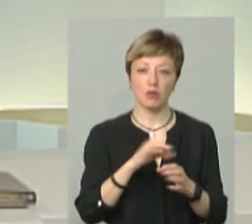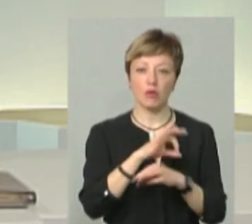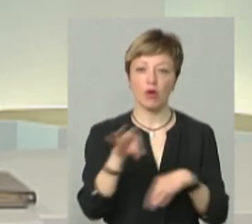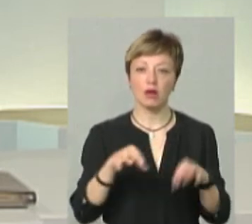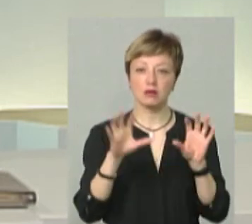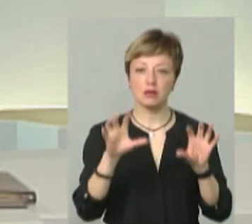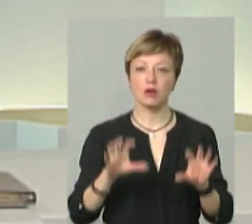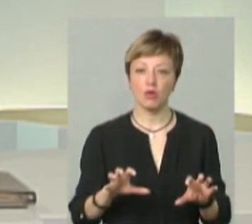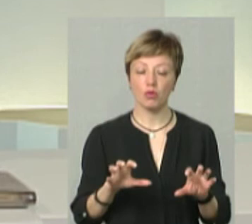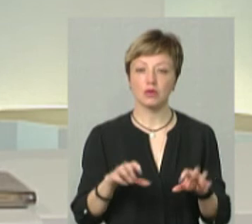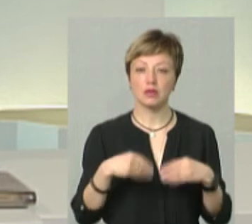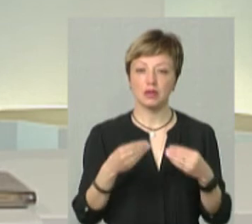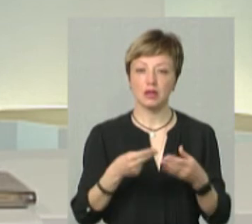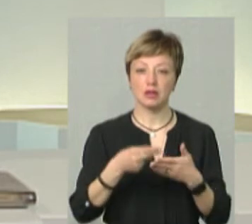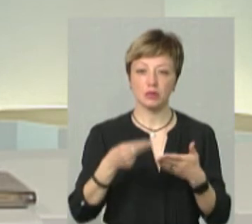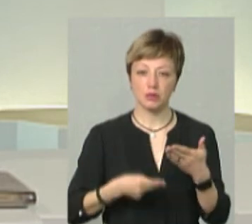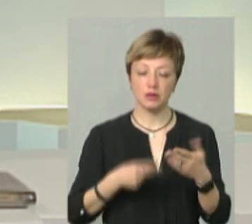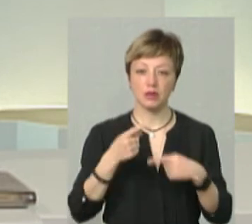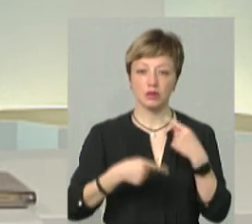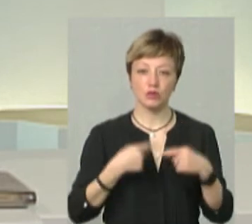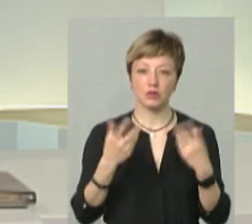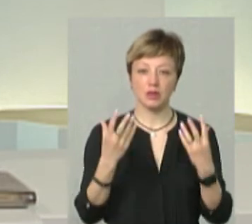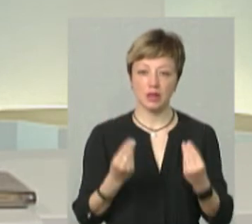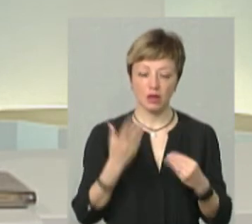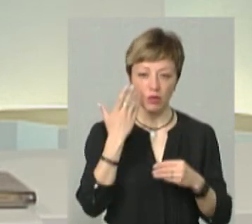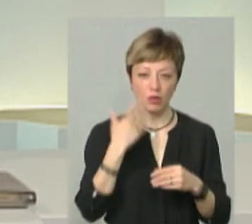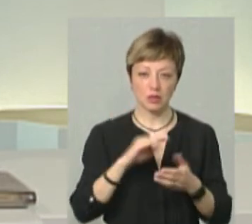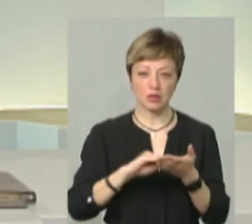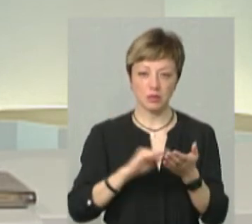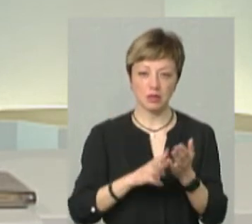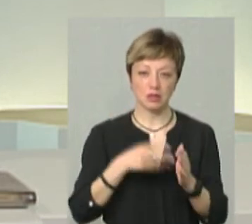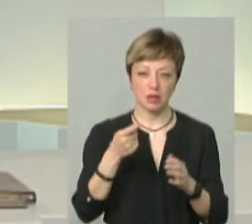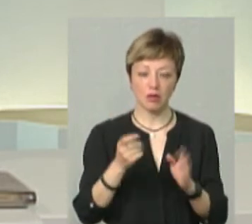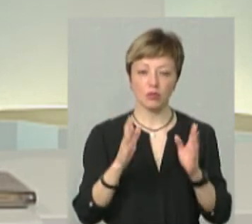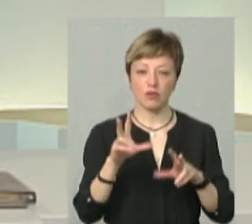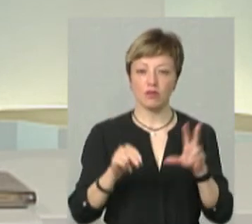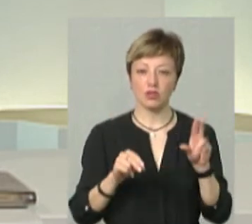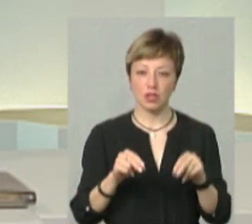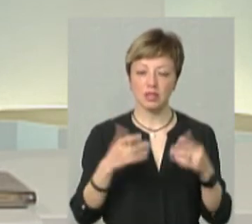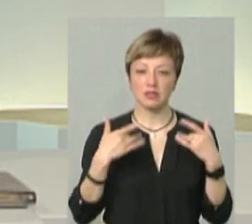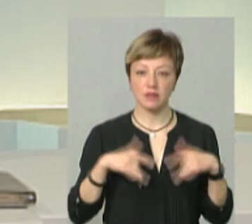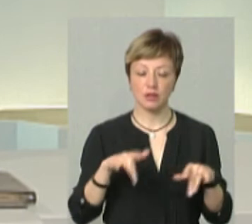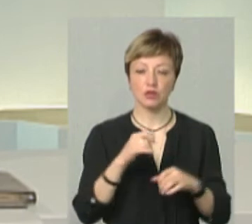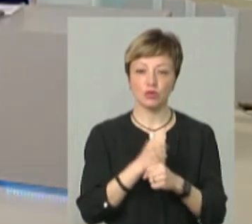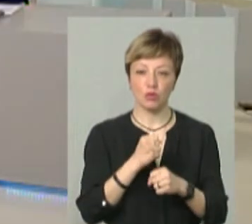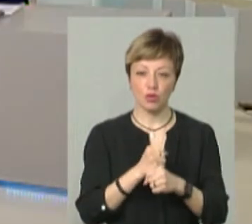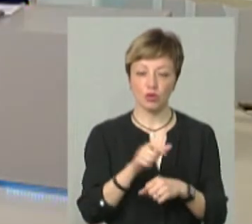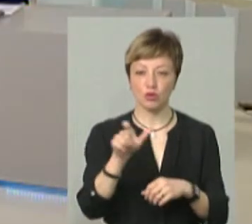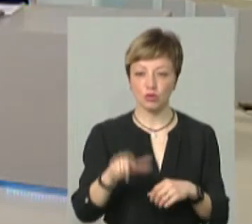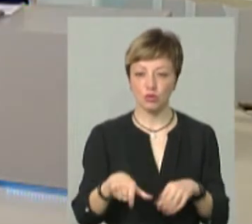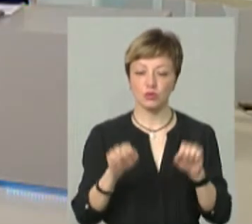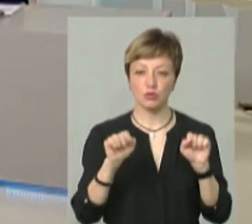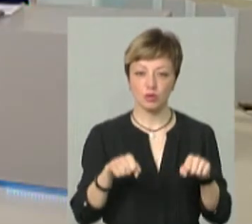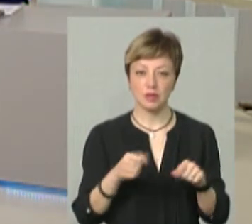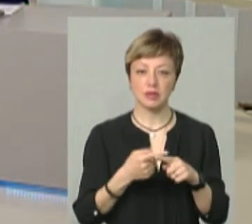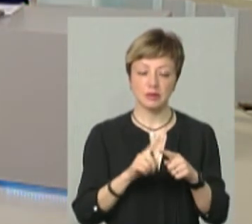проекту закону, який дали на підпис, на наступний день після того, як людина написала цю заяву, вона буде вважатися звільненою особою, і тоді зможе